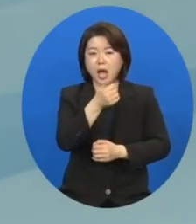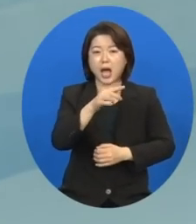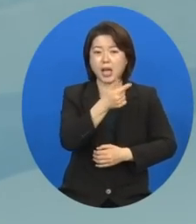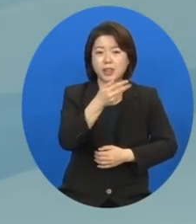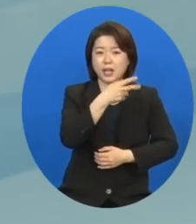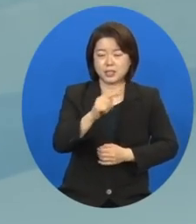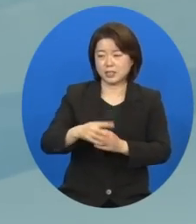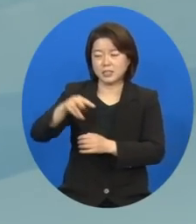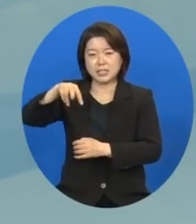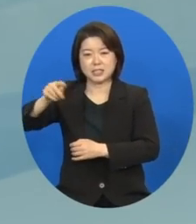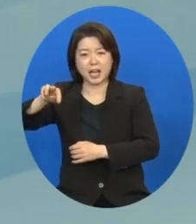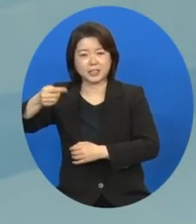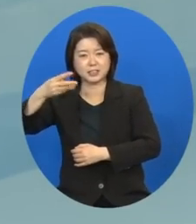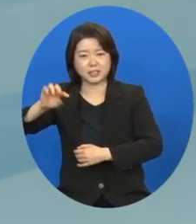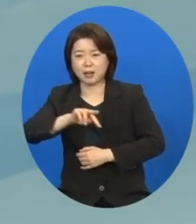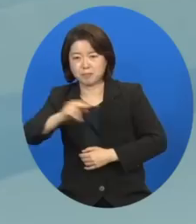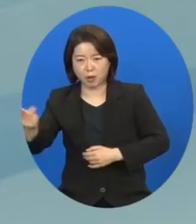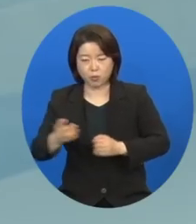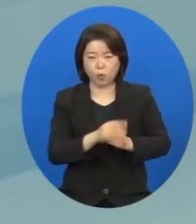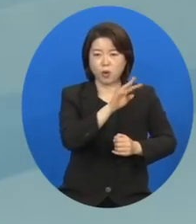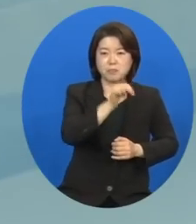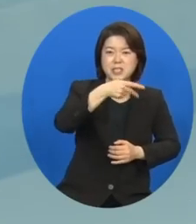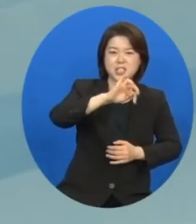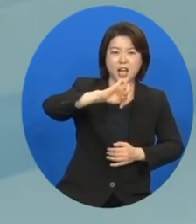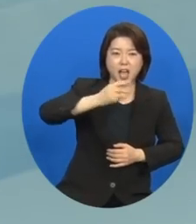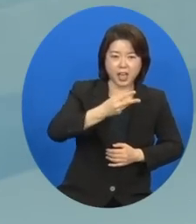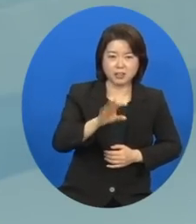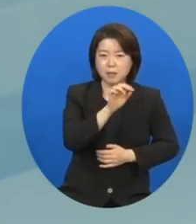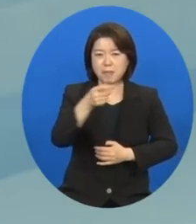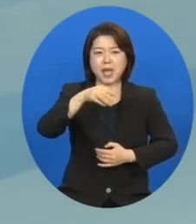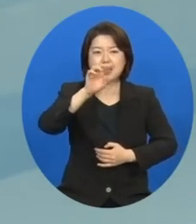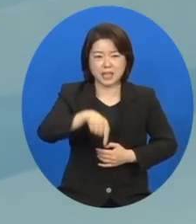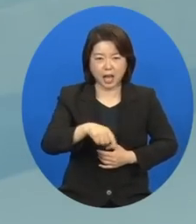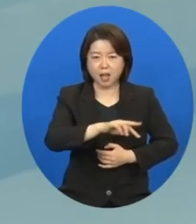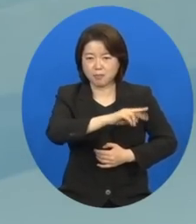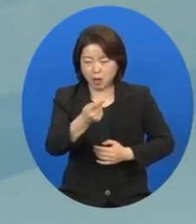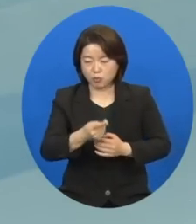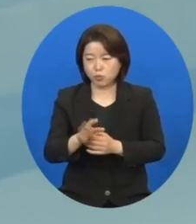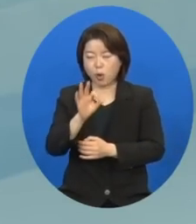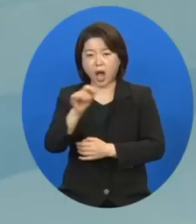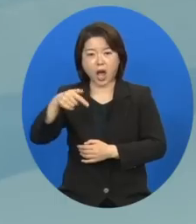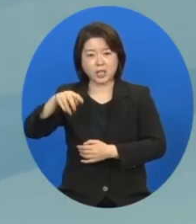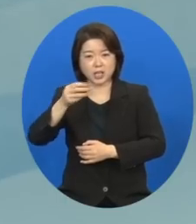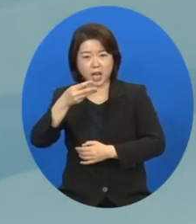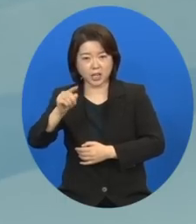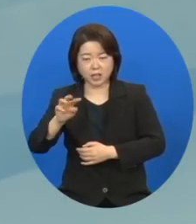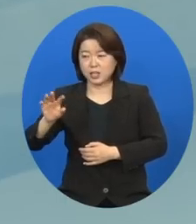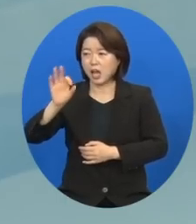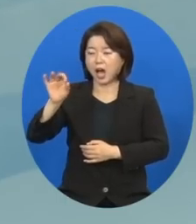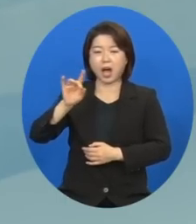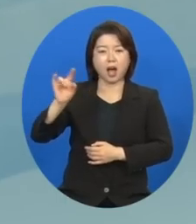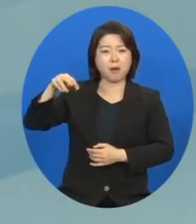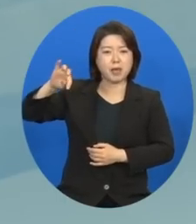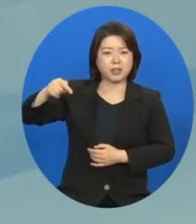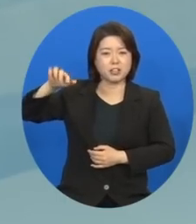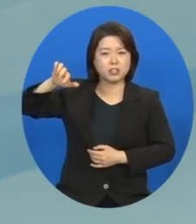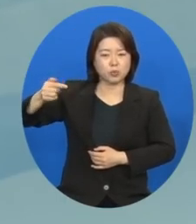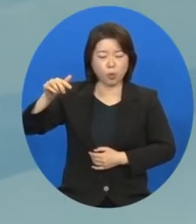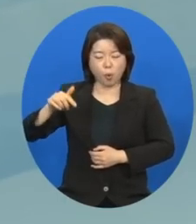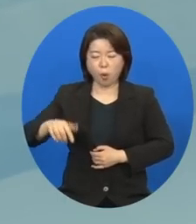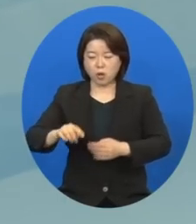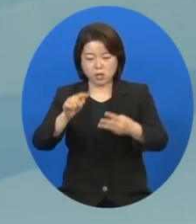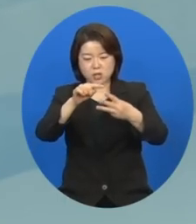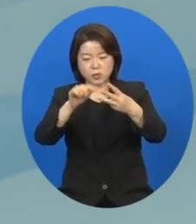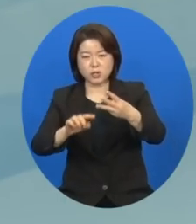하고 미사엘은 메삭이라 하고 아사랴는 아벤누고로 하였더라. 이름을 바꾼다는 것은요 그들의 정체성을